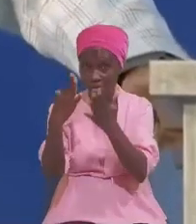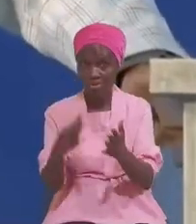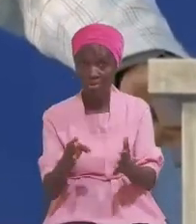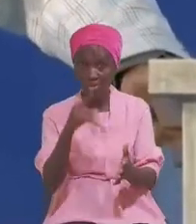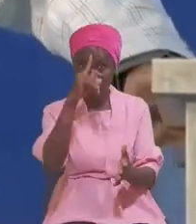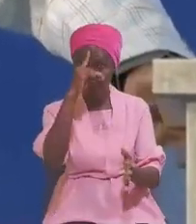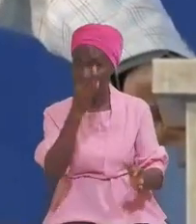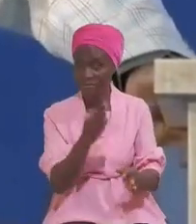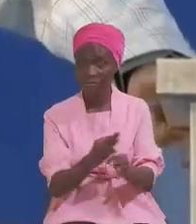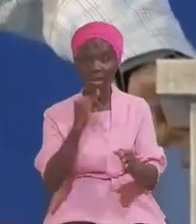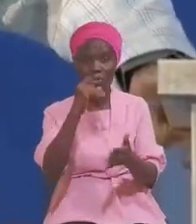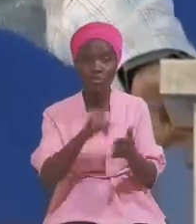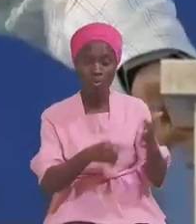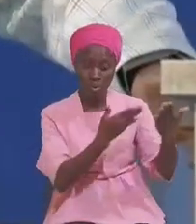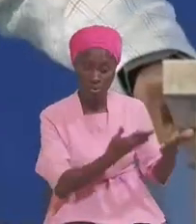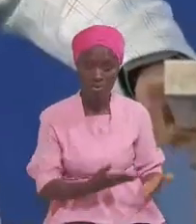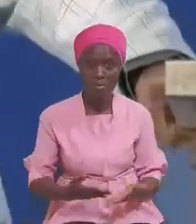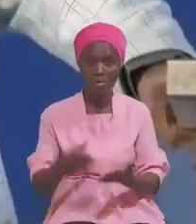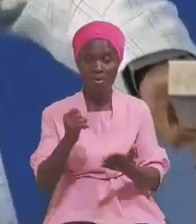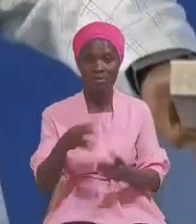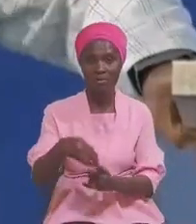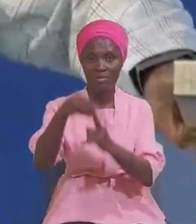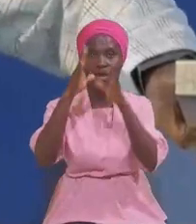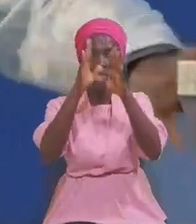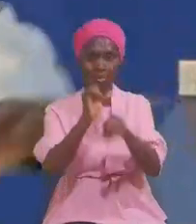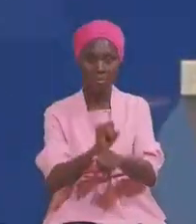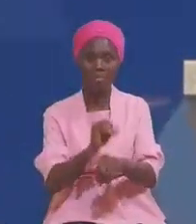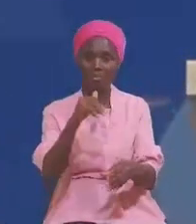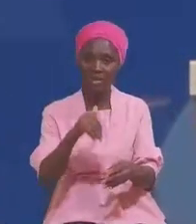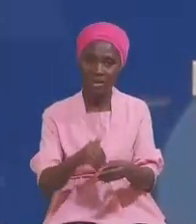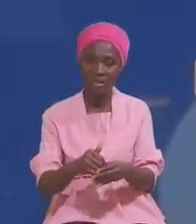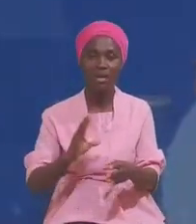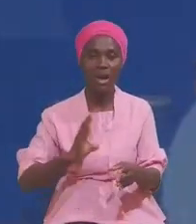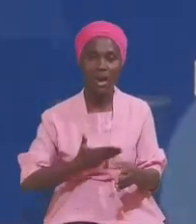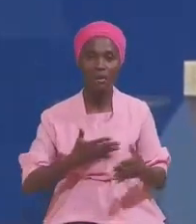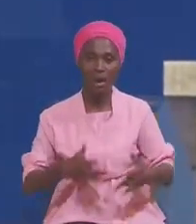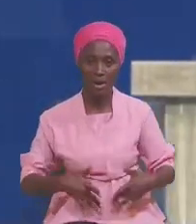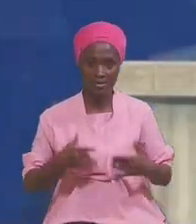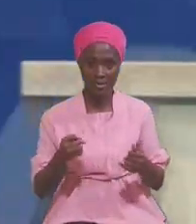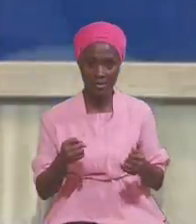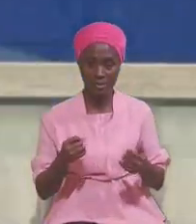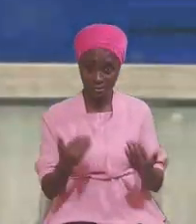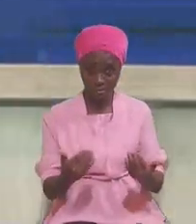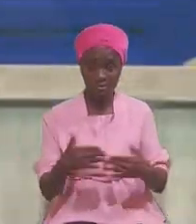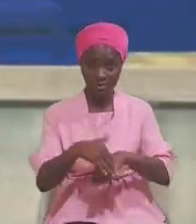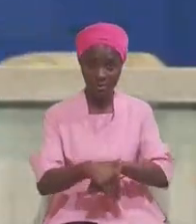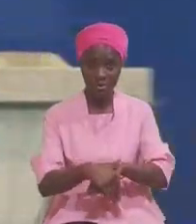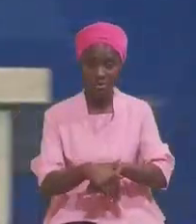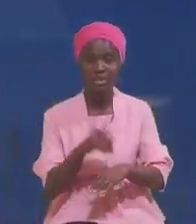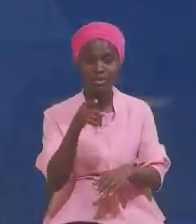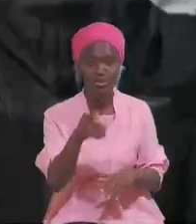ce qui apporte le miracle spécial dans nos vies. Et ce soir, vous allez